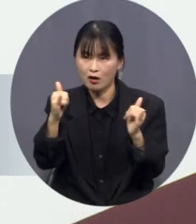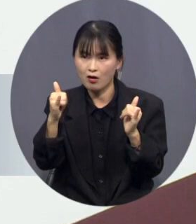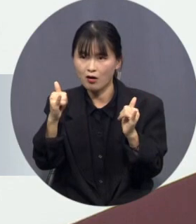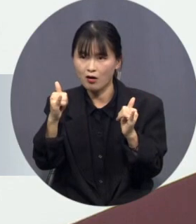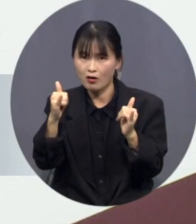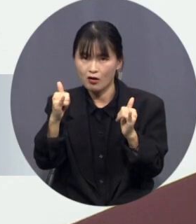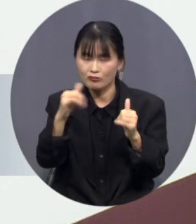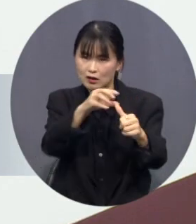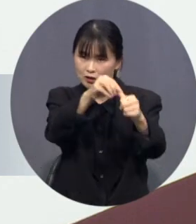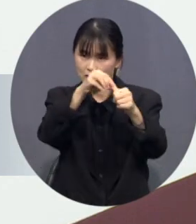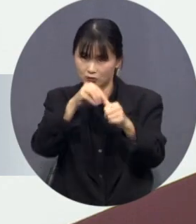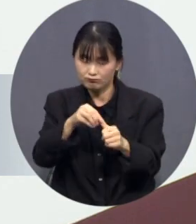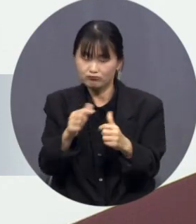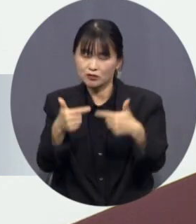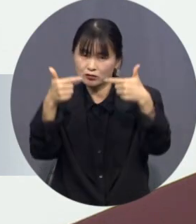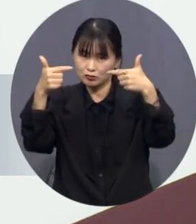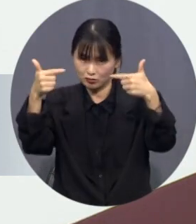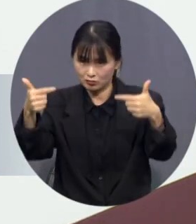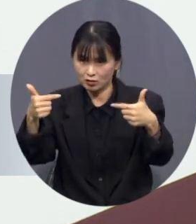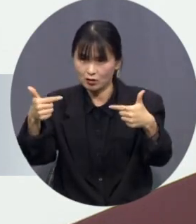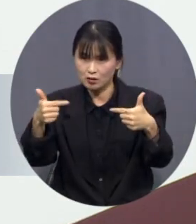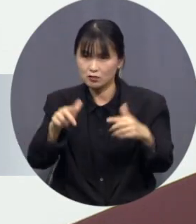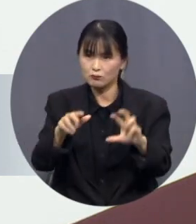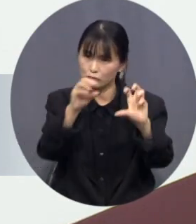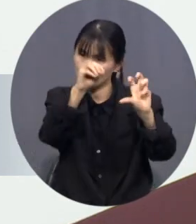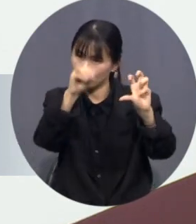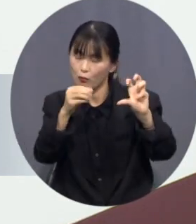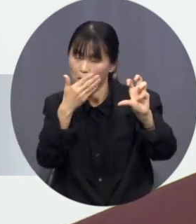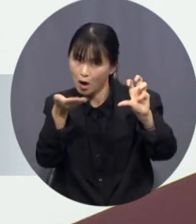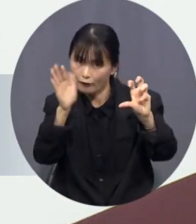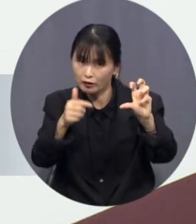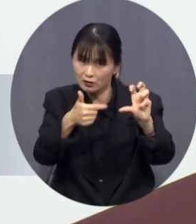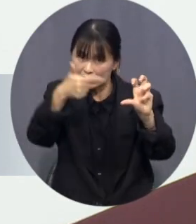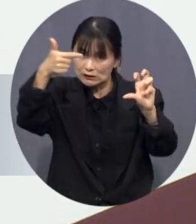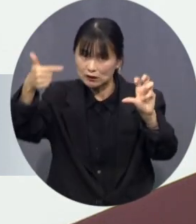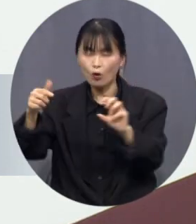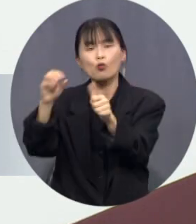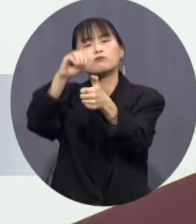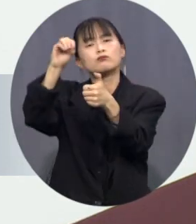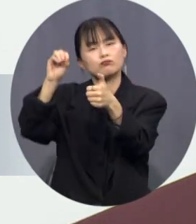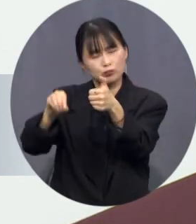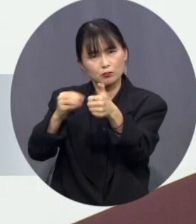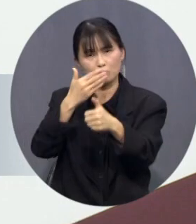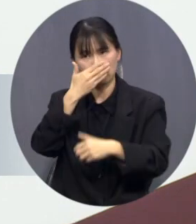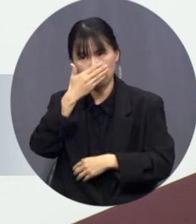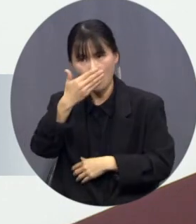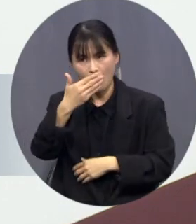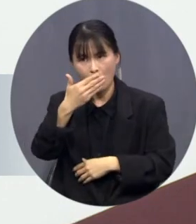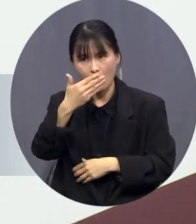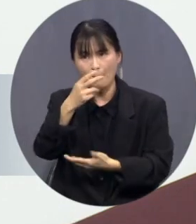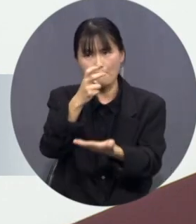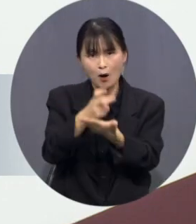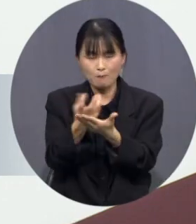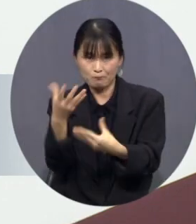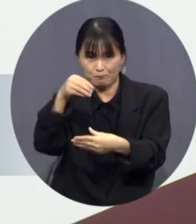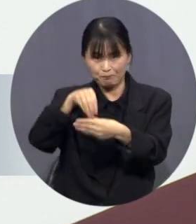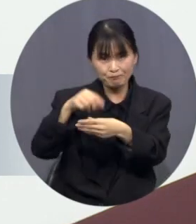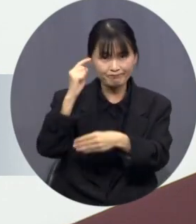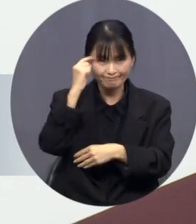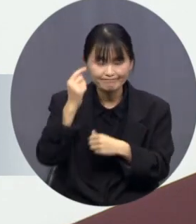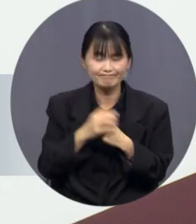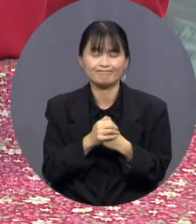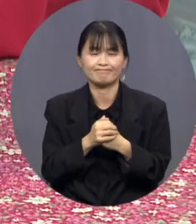쿼터제를 더 상향시키는 거죠 현재 35% 가능한데 50% 가능할 수 있도록 이런 법안에 넣으려고